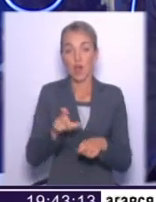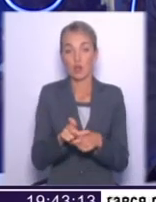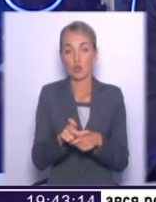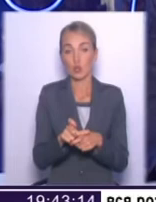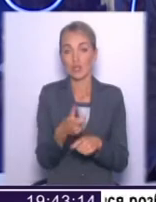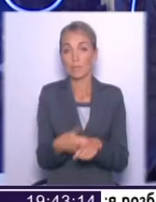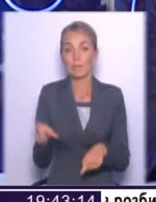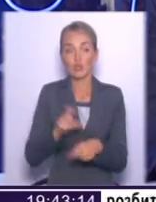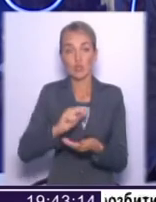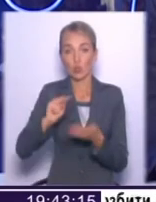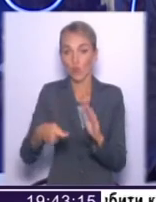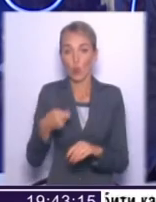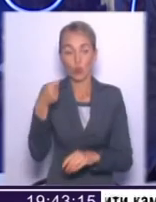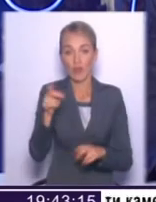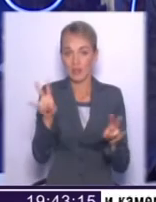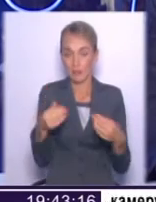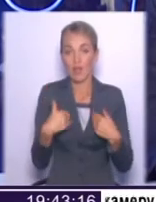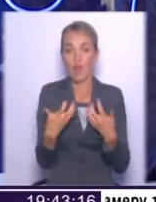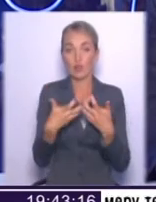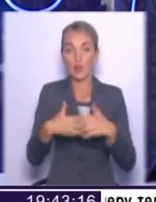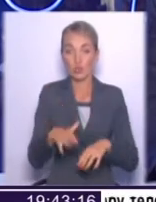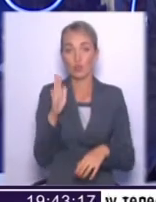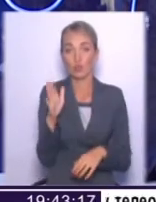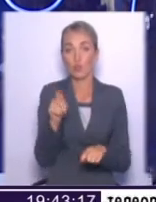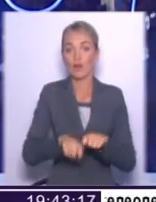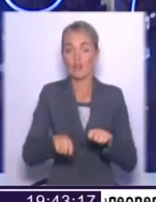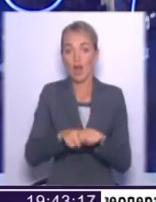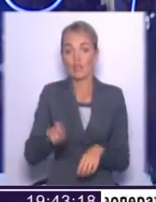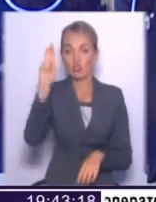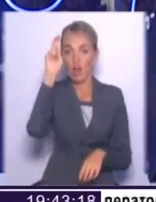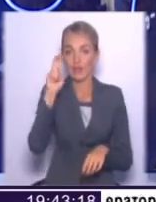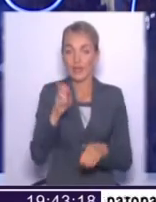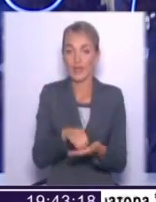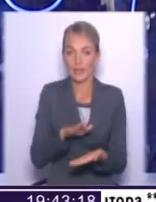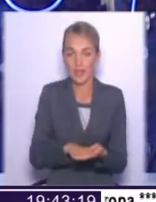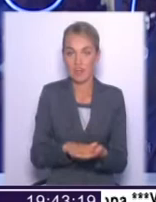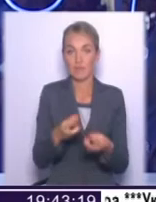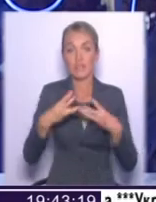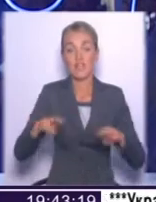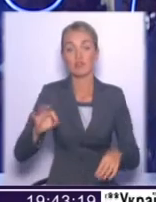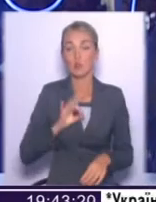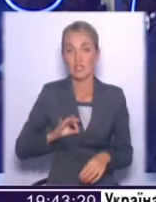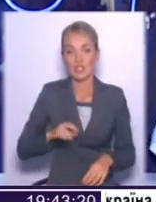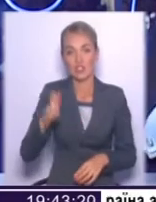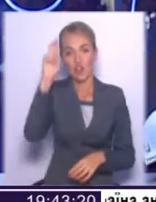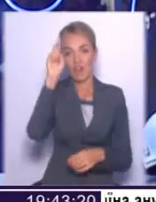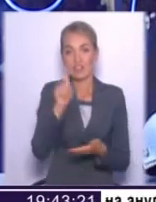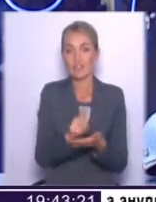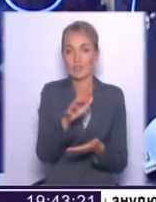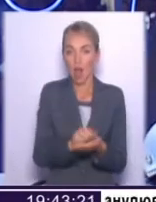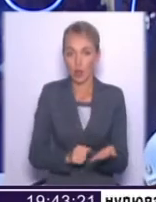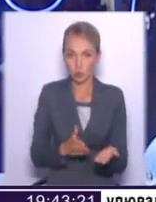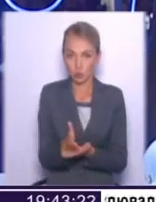подавати буде не треба. Ми будемо автоматично перевіряти в державних реєстрах у Міністерстві юстиції, у Державній фіскальній службі,